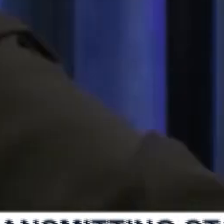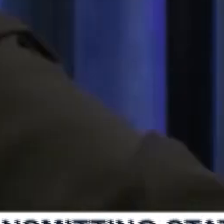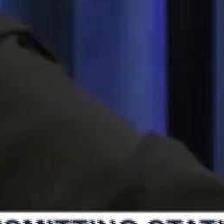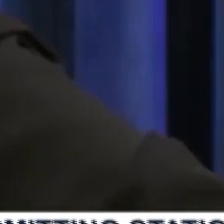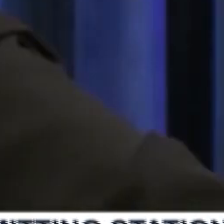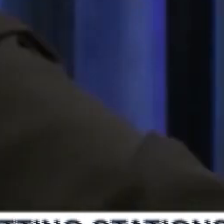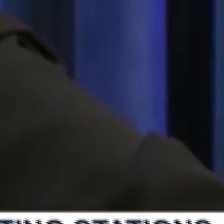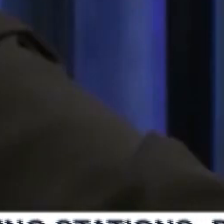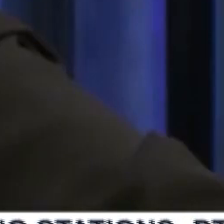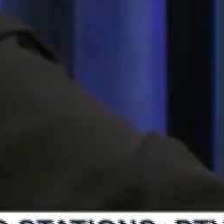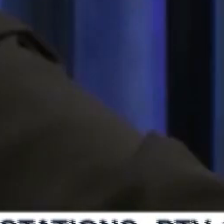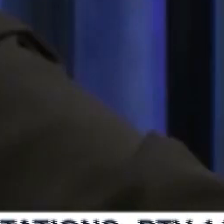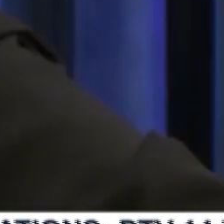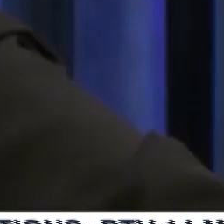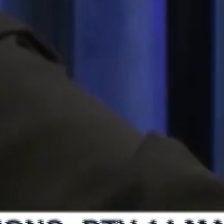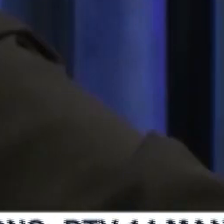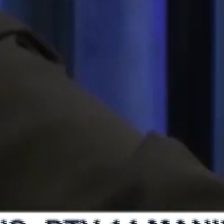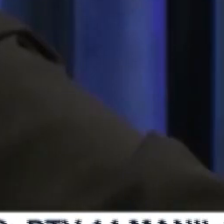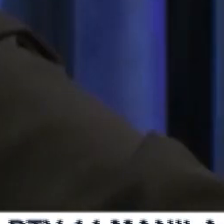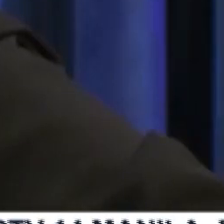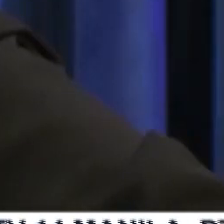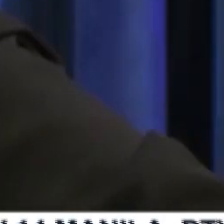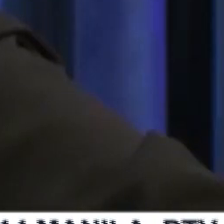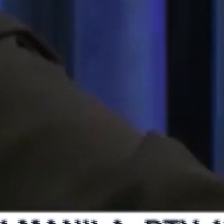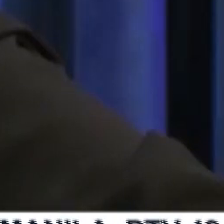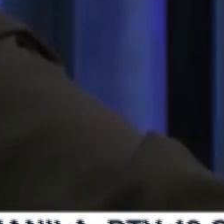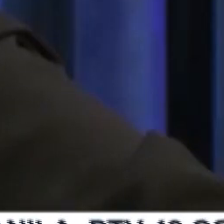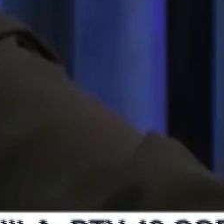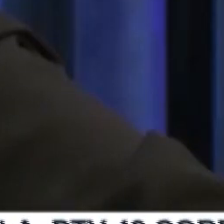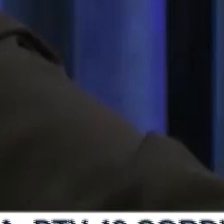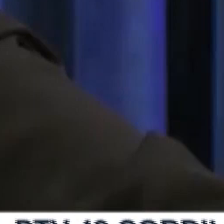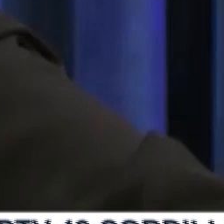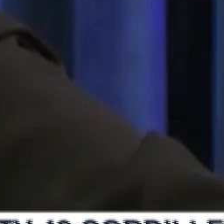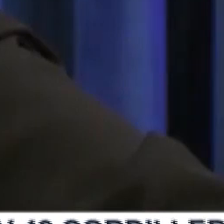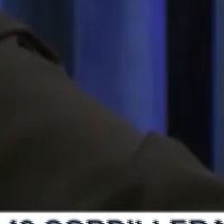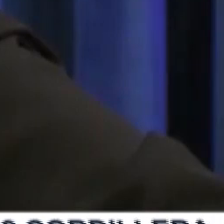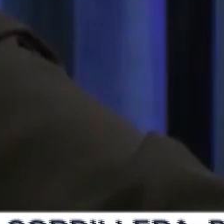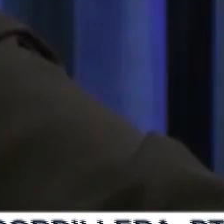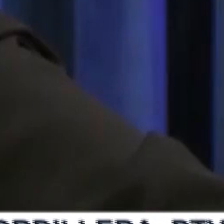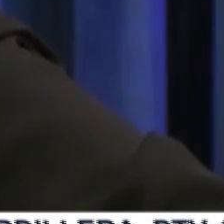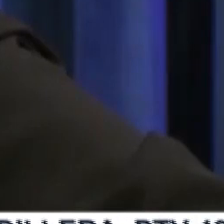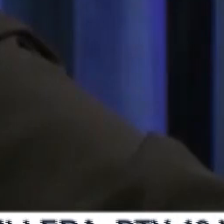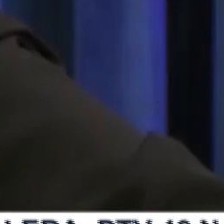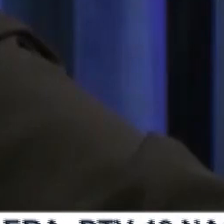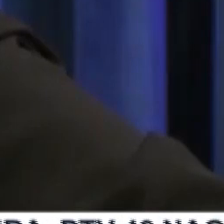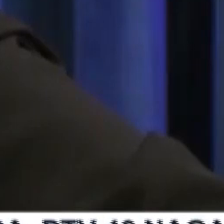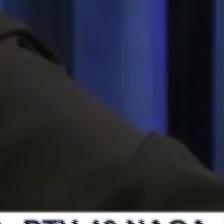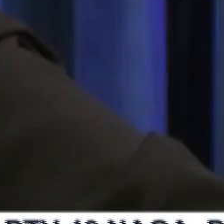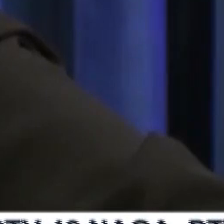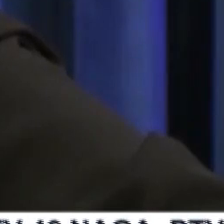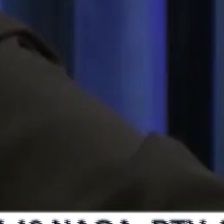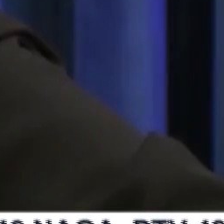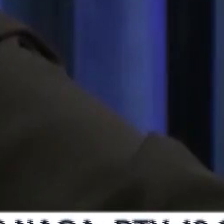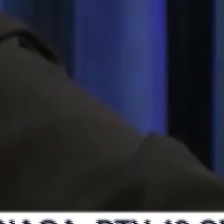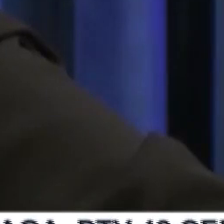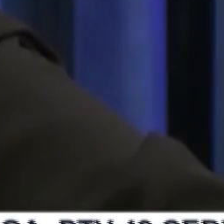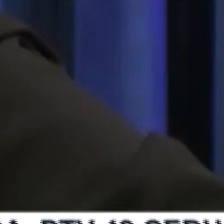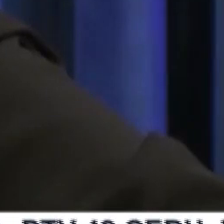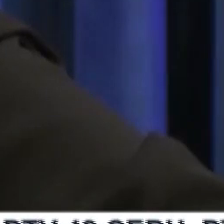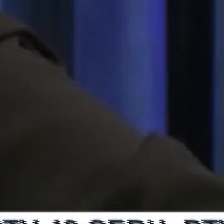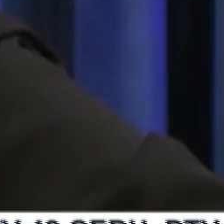in, and confiscating them. But we need to work with the Bureau of Customs to find